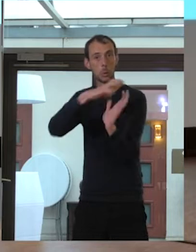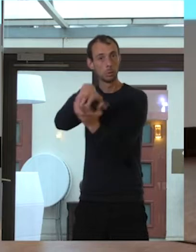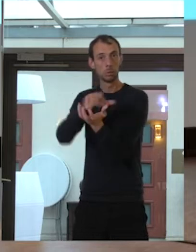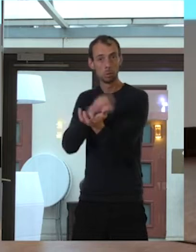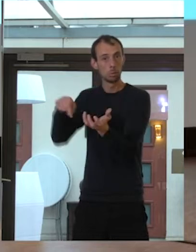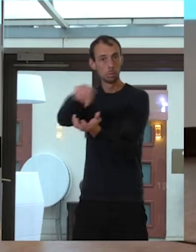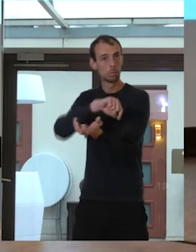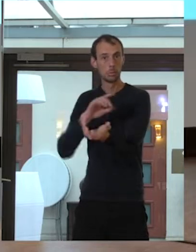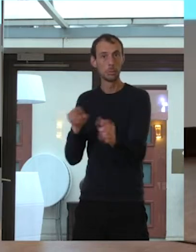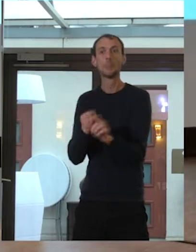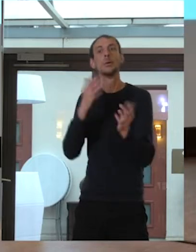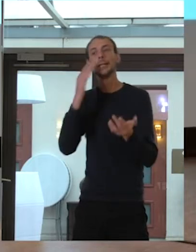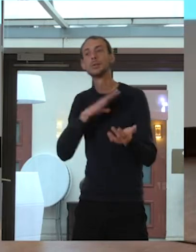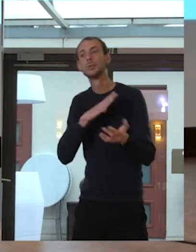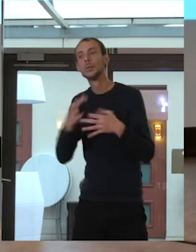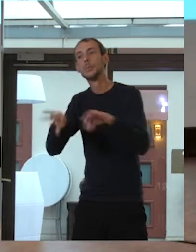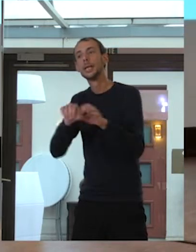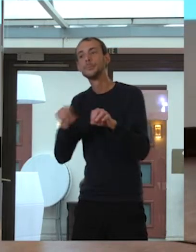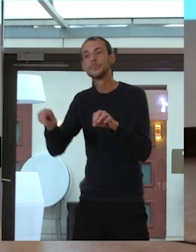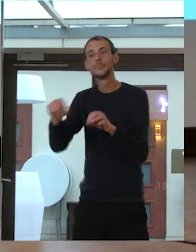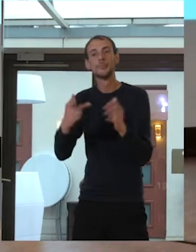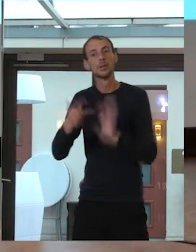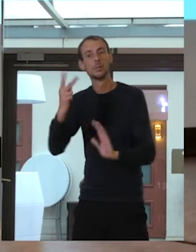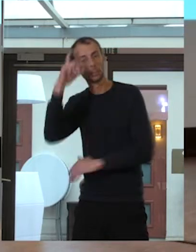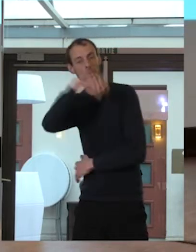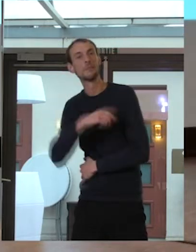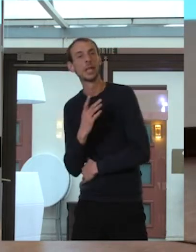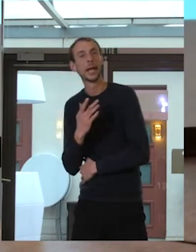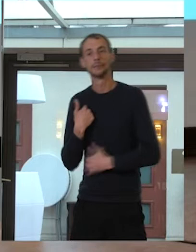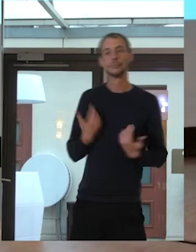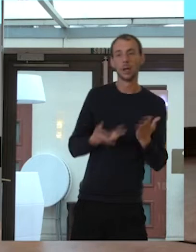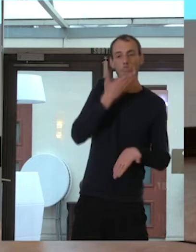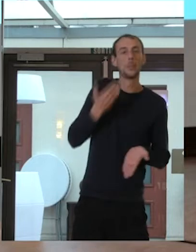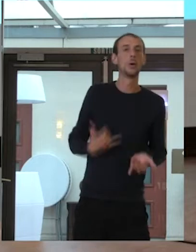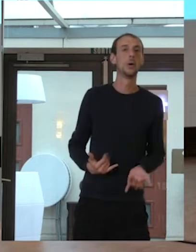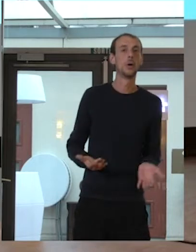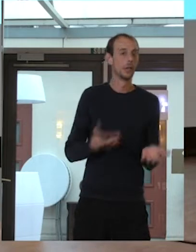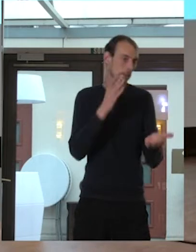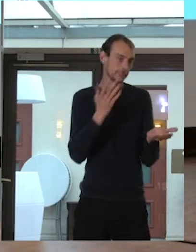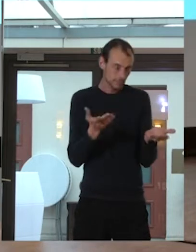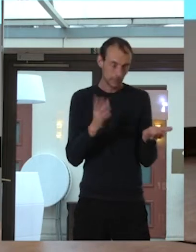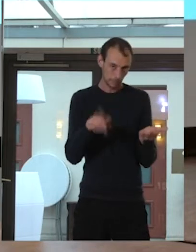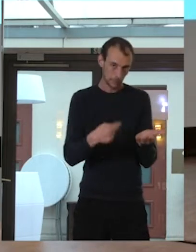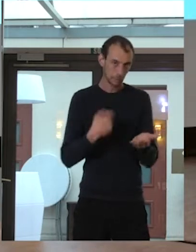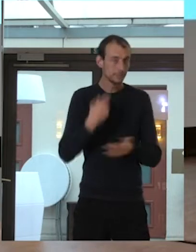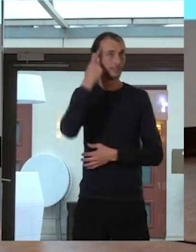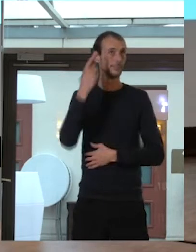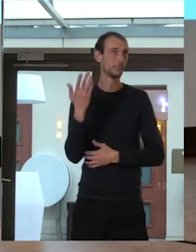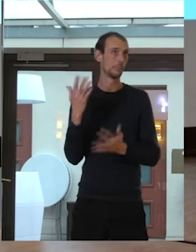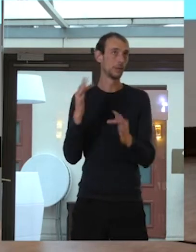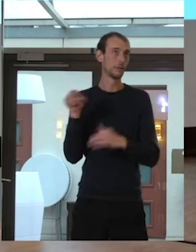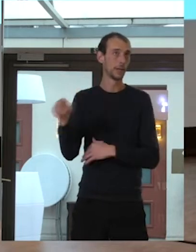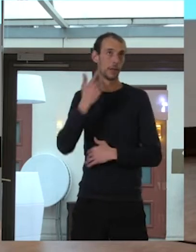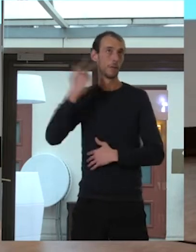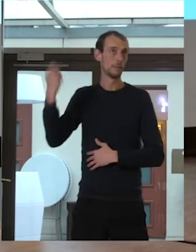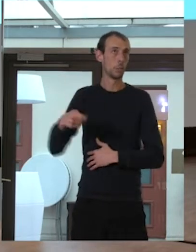certains pays c'est beaucoup, beaucoup plus difficile que dans le nôtre. Et j'ai bien sûr une pensée particulière pour les droits des femmes actuellement